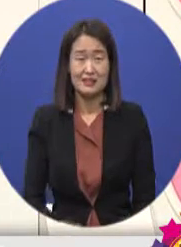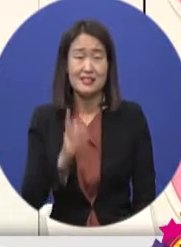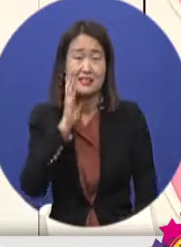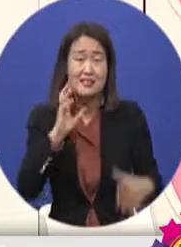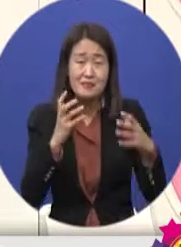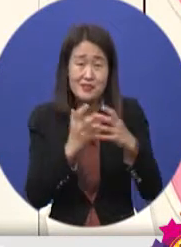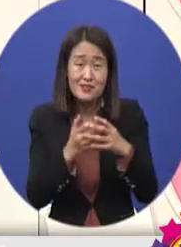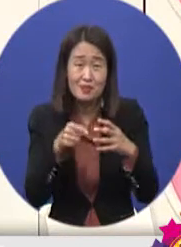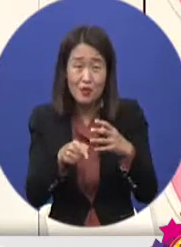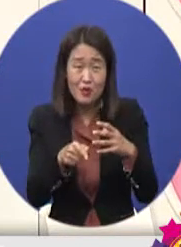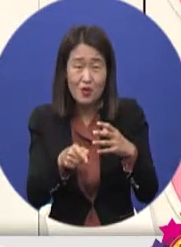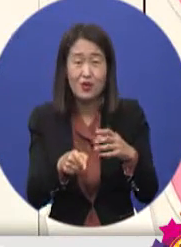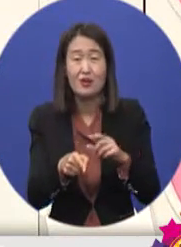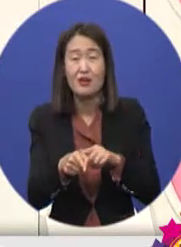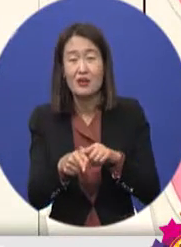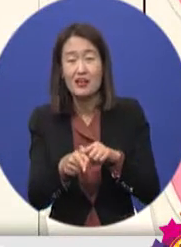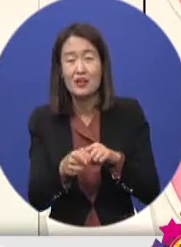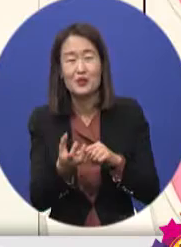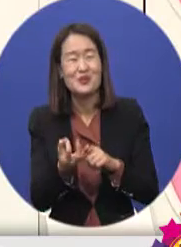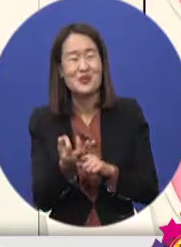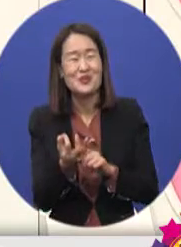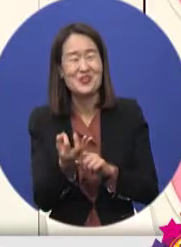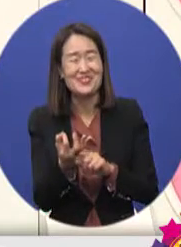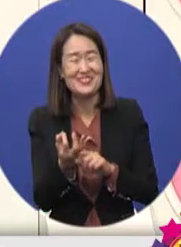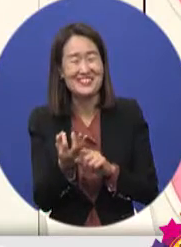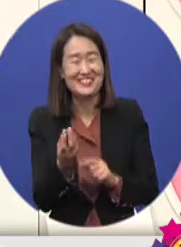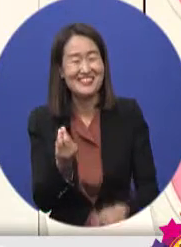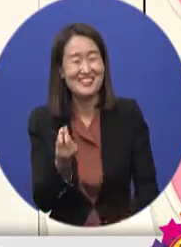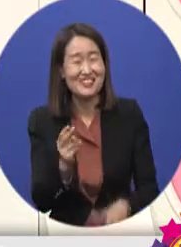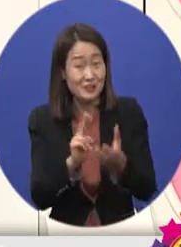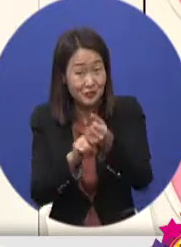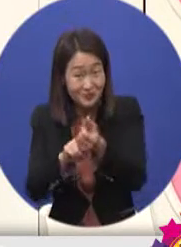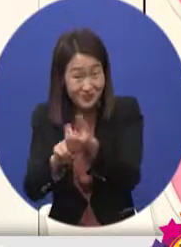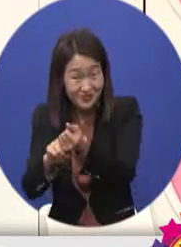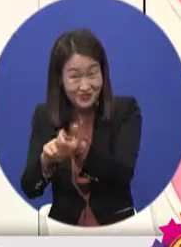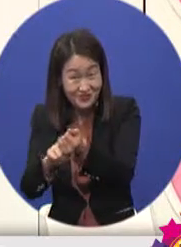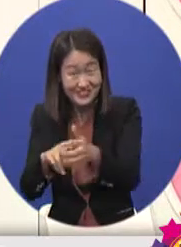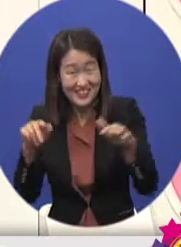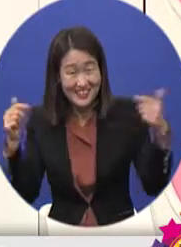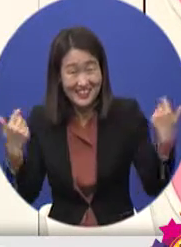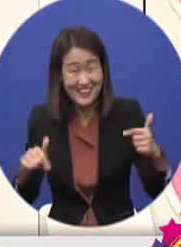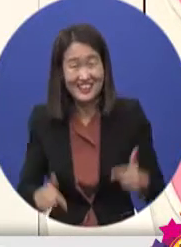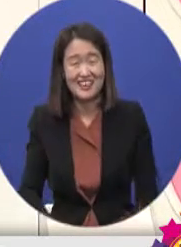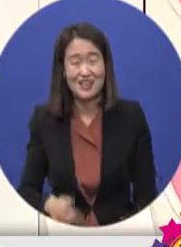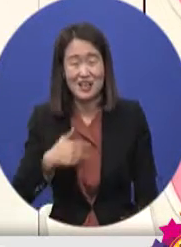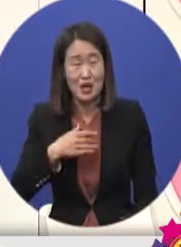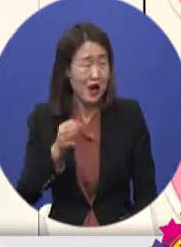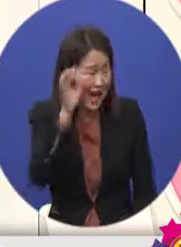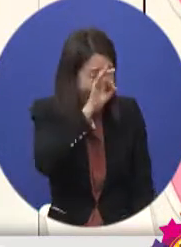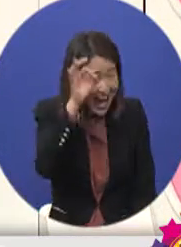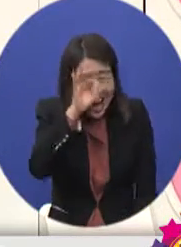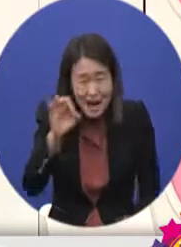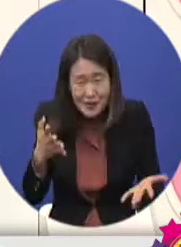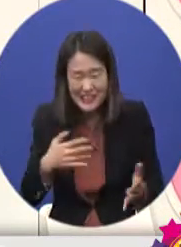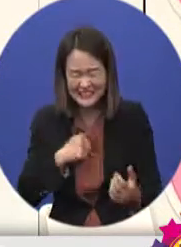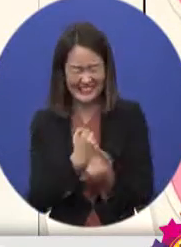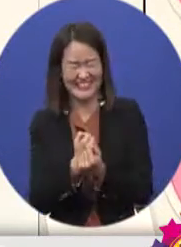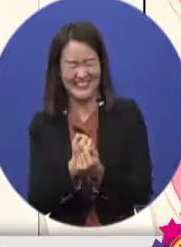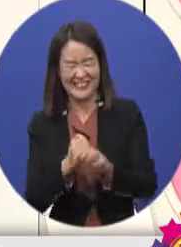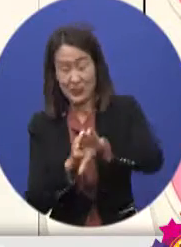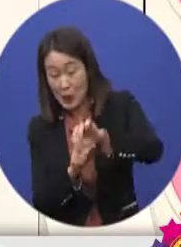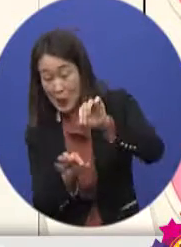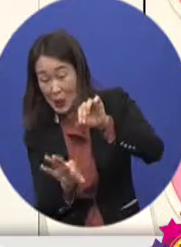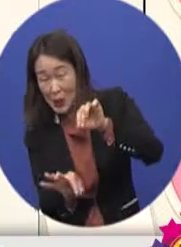김치 까작 고기다가 용돈을 이렇게 네. 감춰 놓으셨거든요. 제가 돈 찾다 없으면 고기가